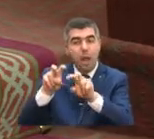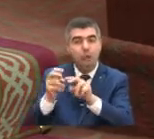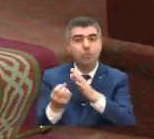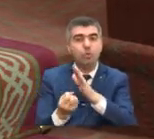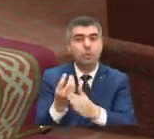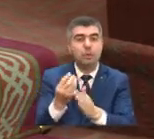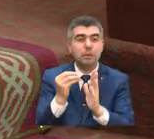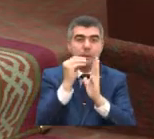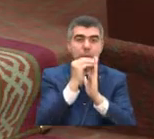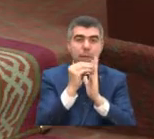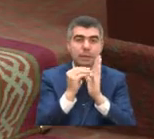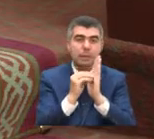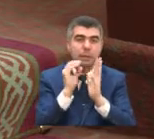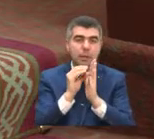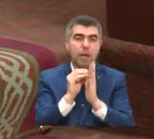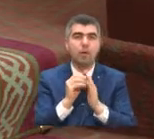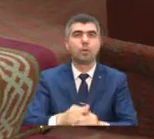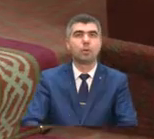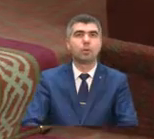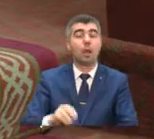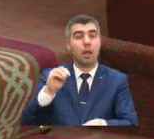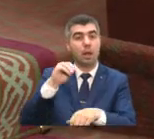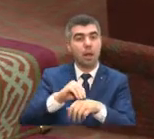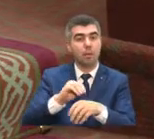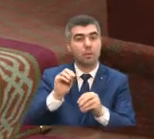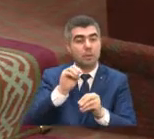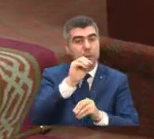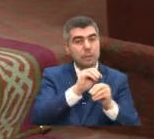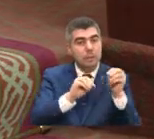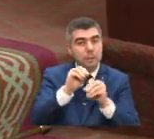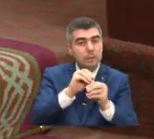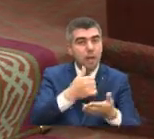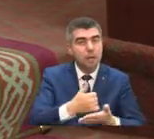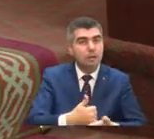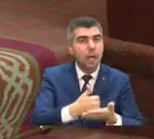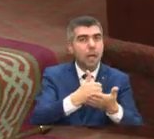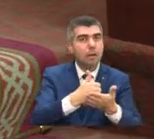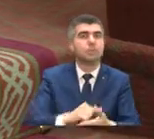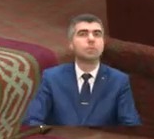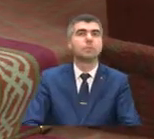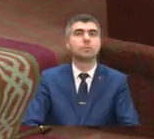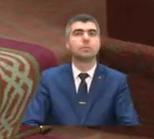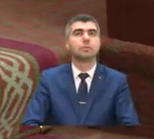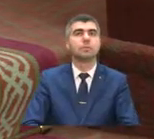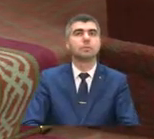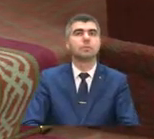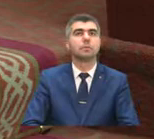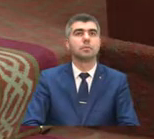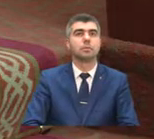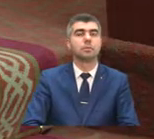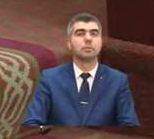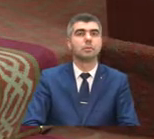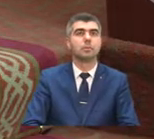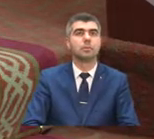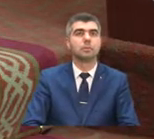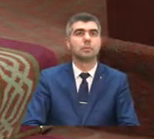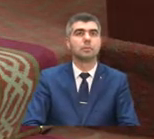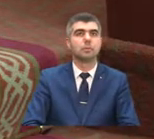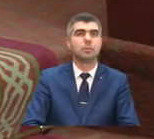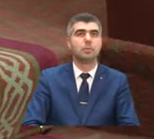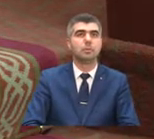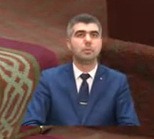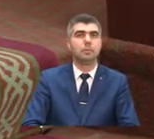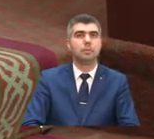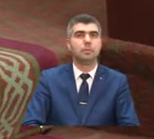الوقت المساهمات اللي هما ولا الدعم اللي ماشي يعني الدعم اللي كيجي